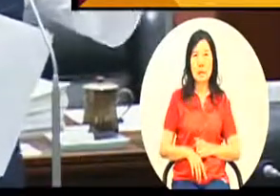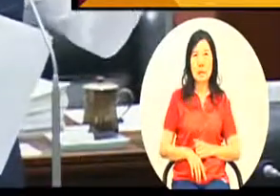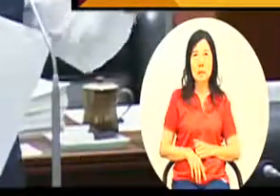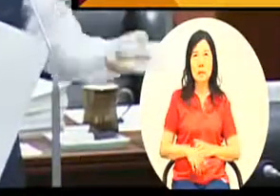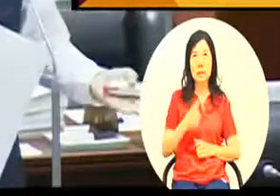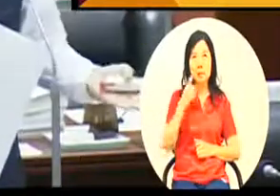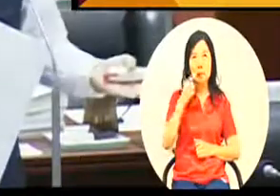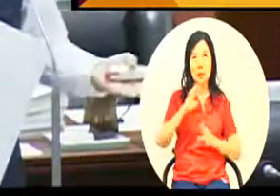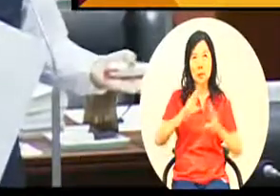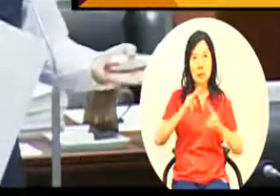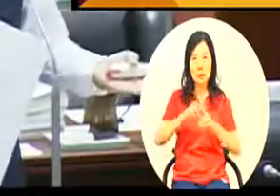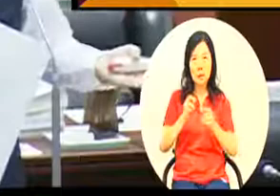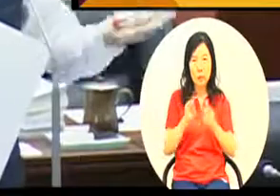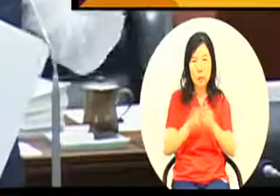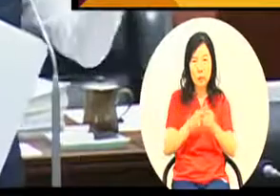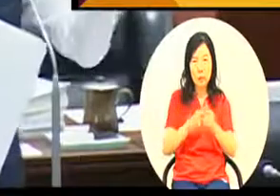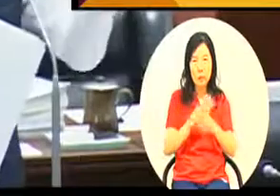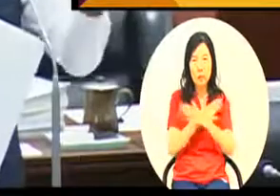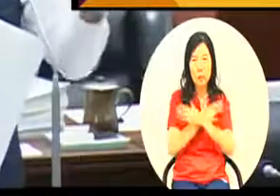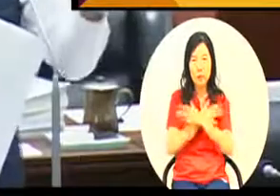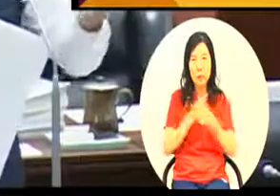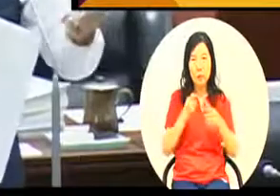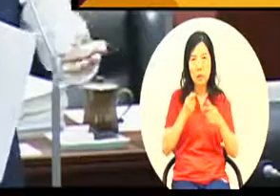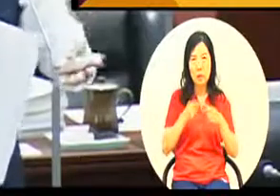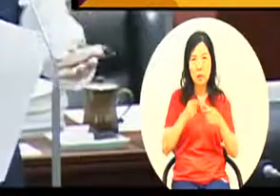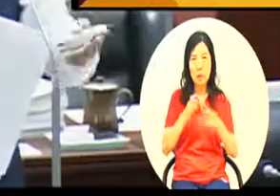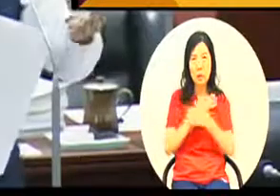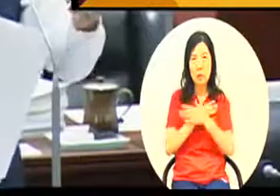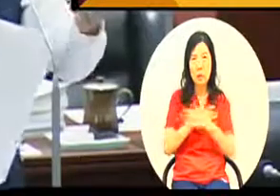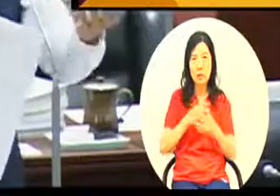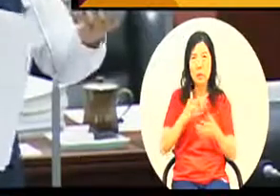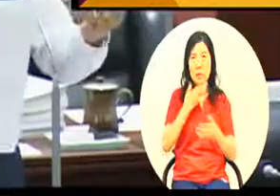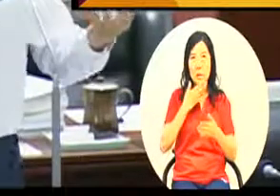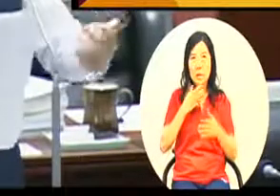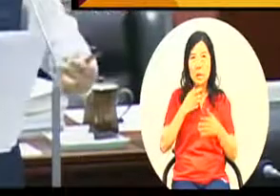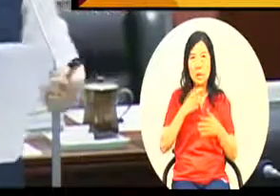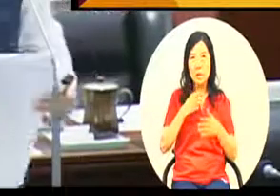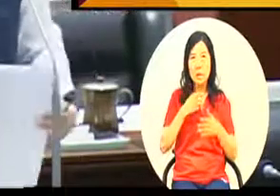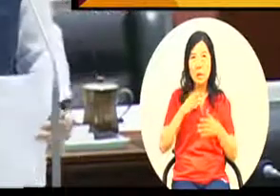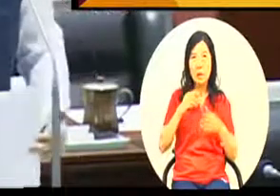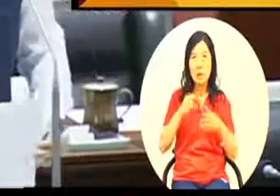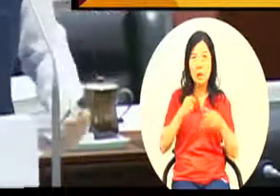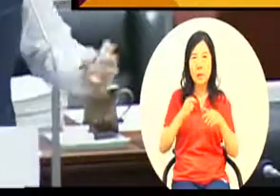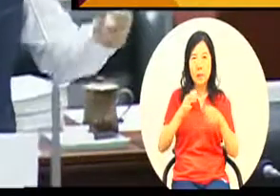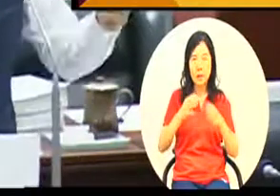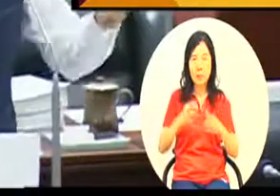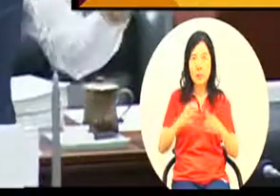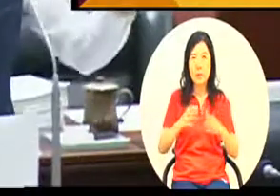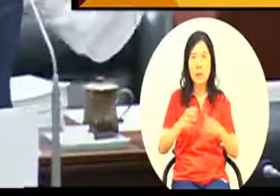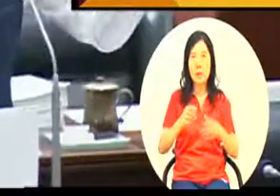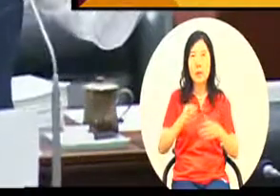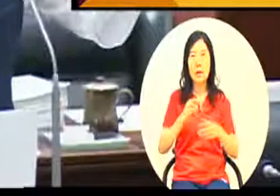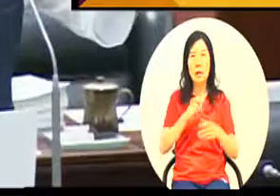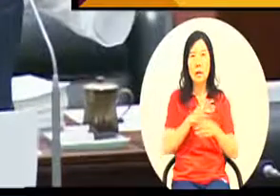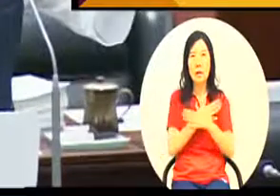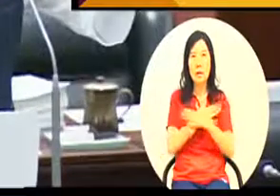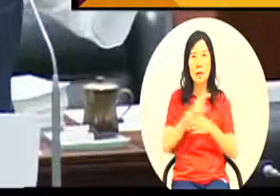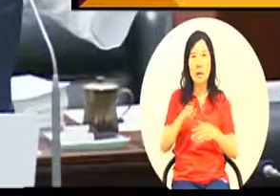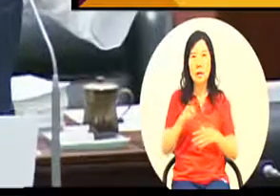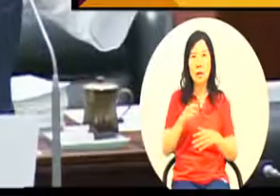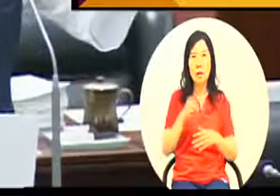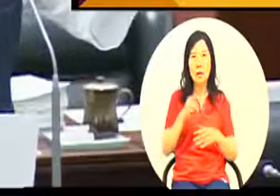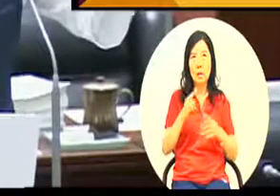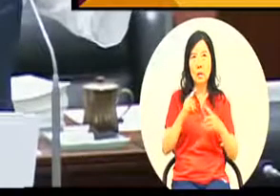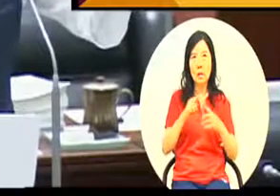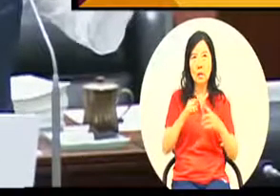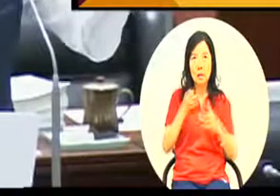国小附设的公幼或是独立的公幼也好，他们其实还蛮热心跟我讲这个人报